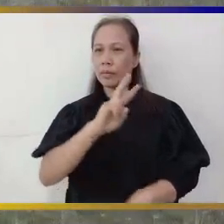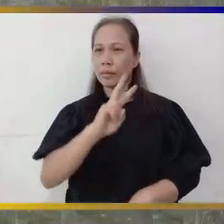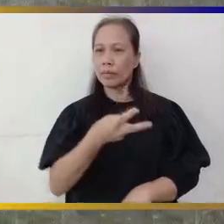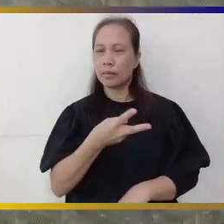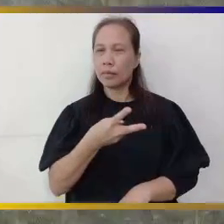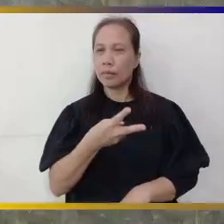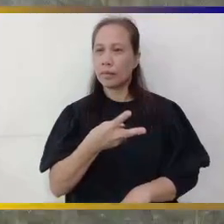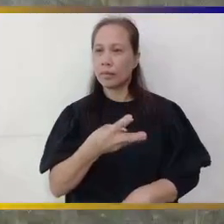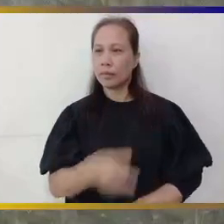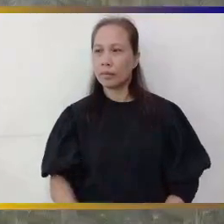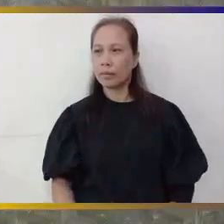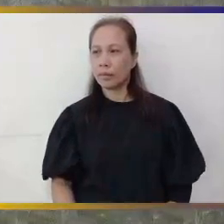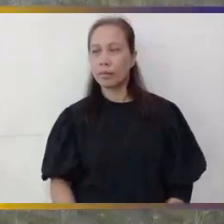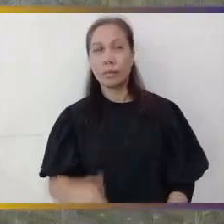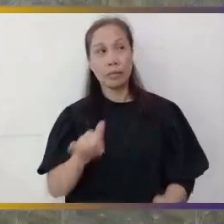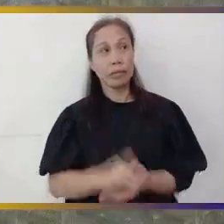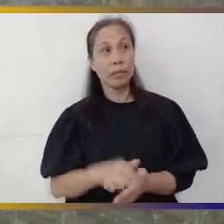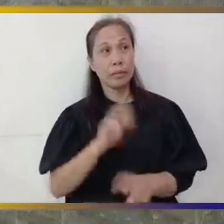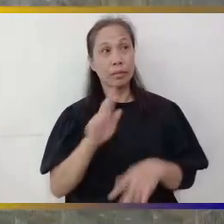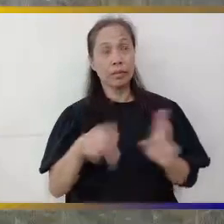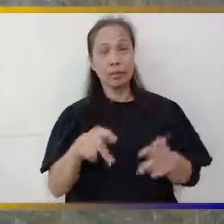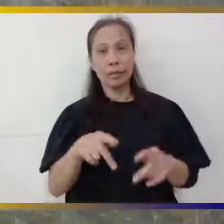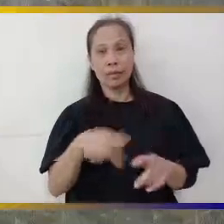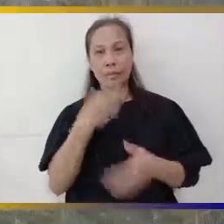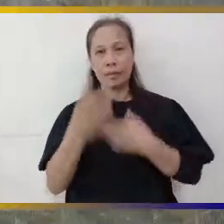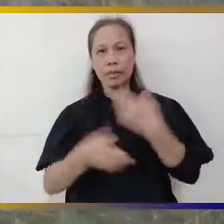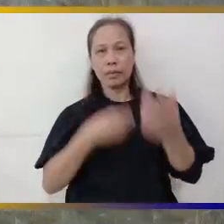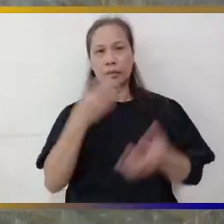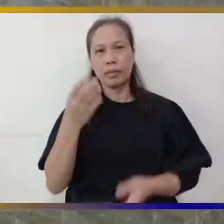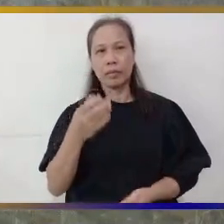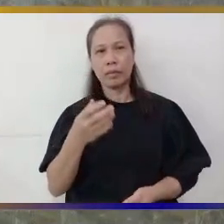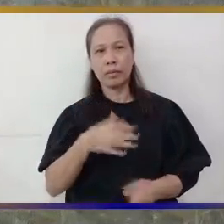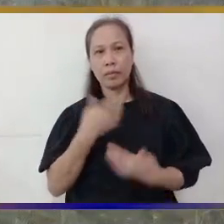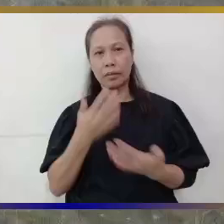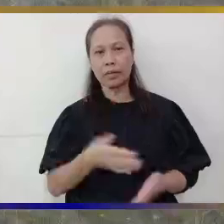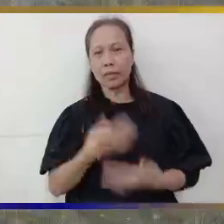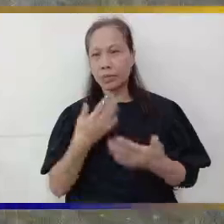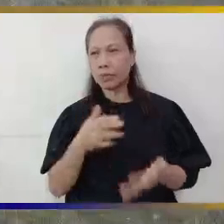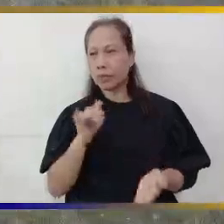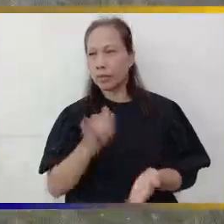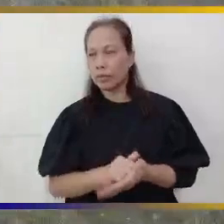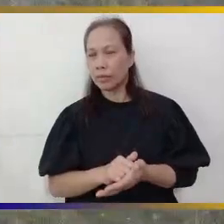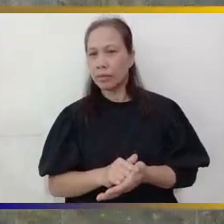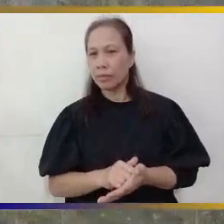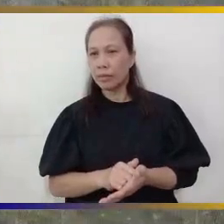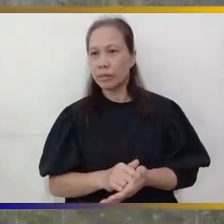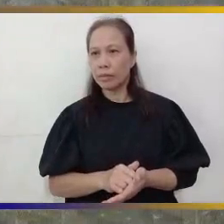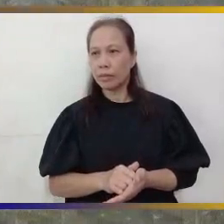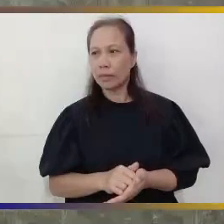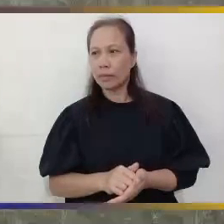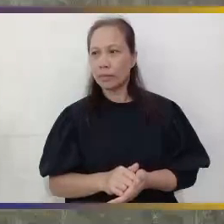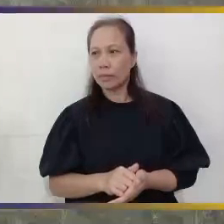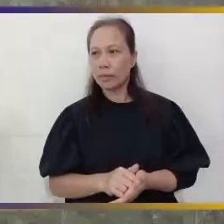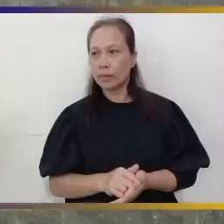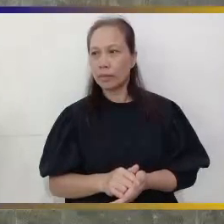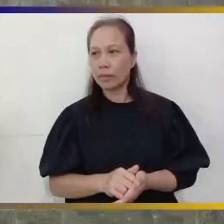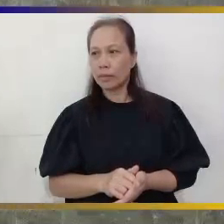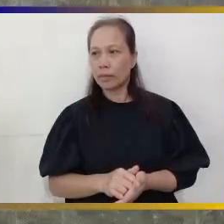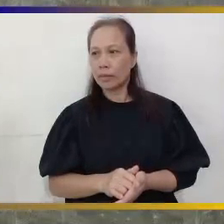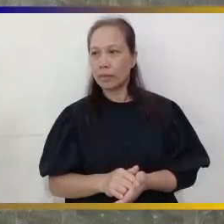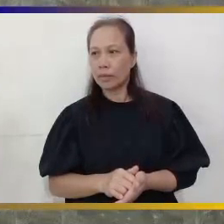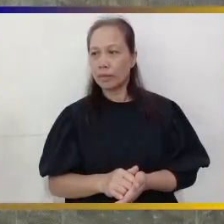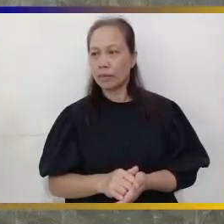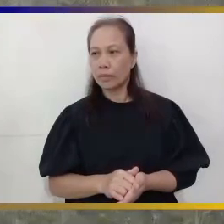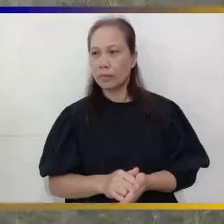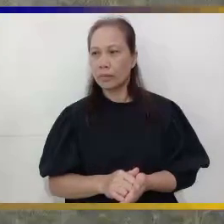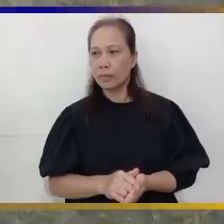naalala niyo na yung mga kabataan sumisigaw natutuwa yung mga kabataan while the adults are weeping They're crying